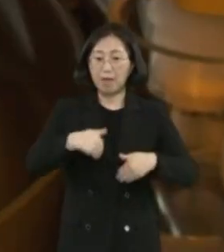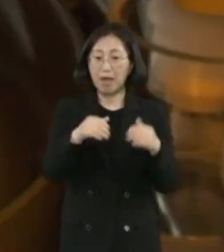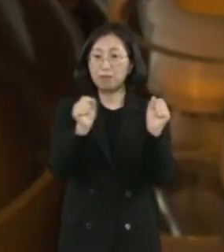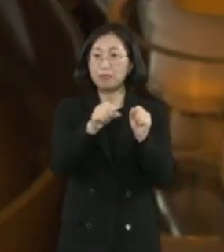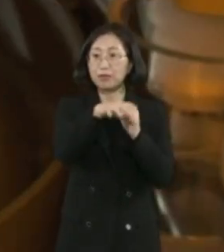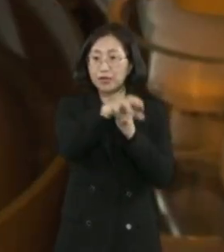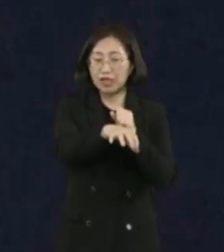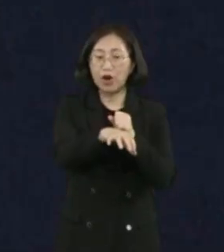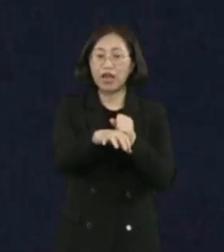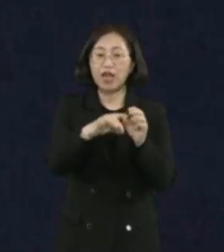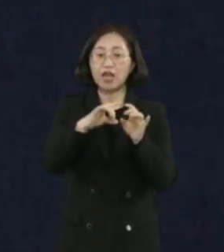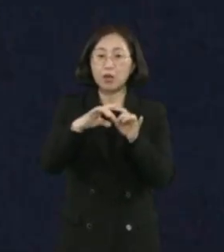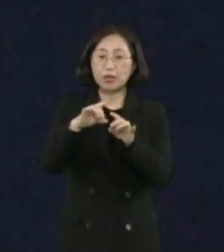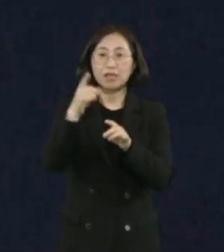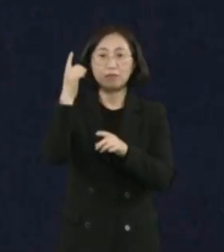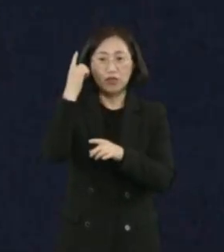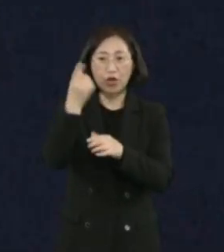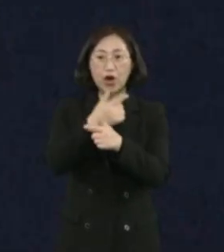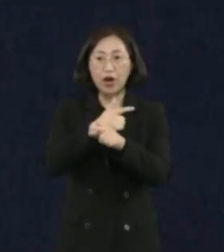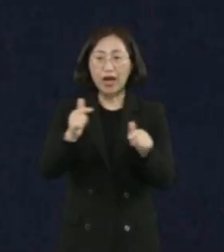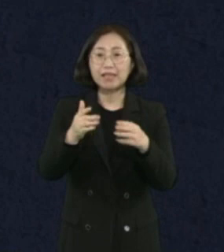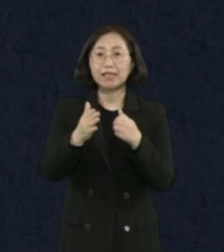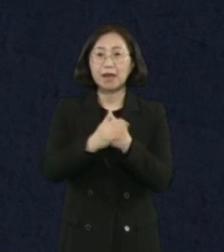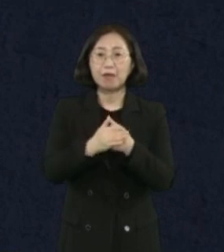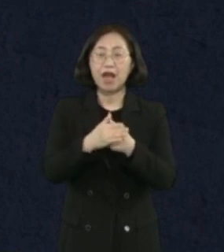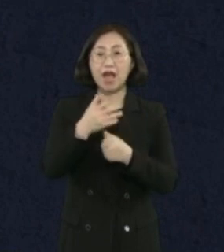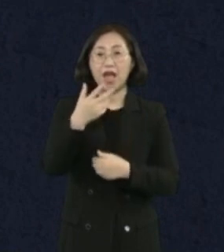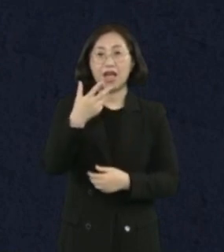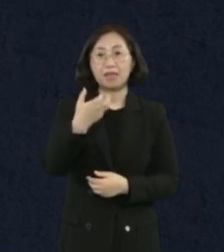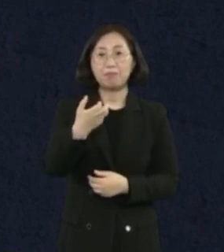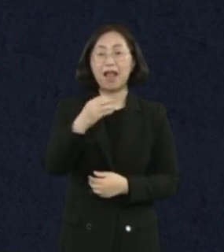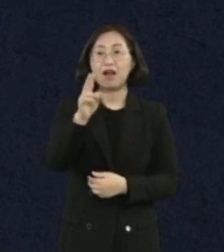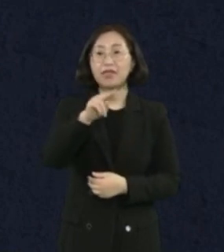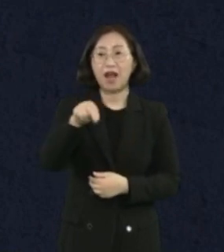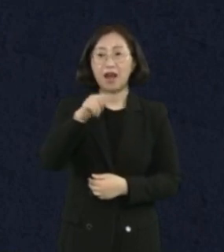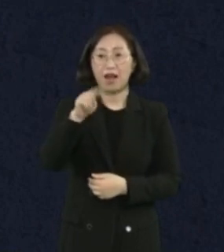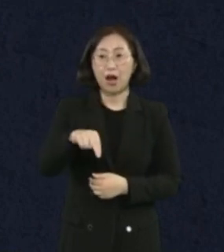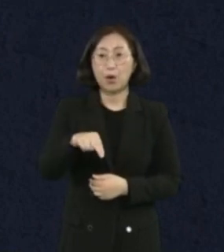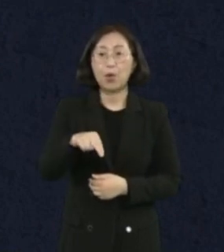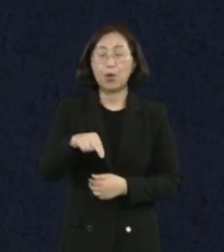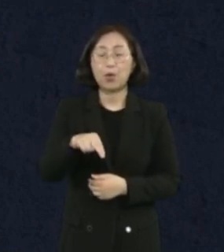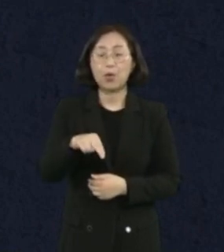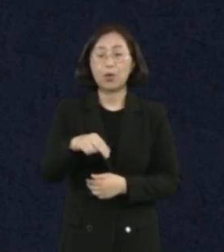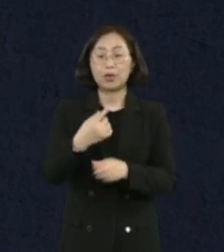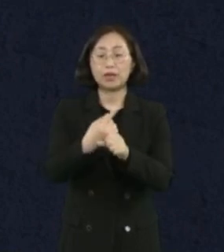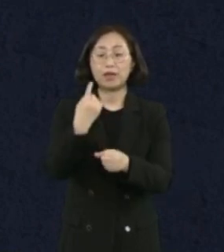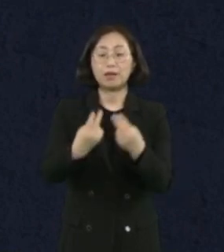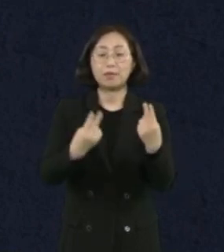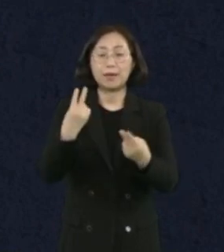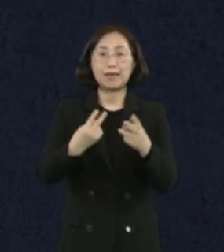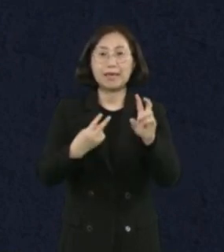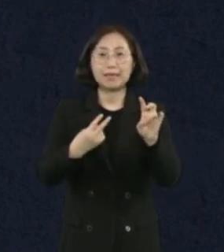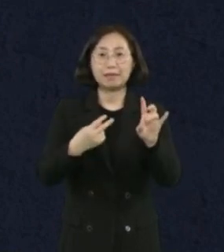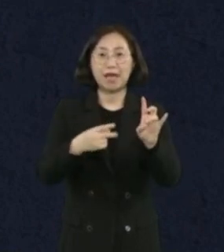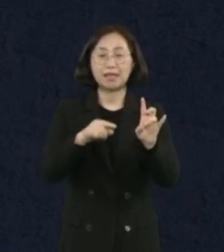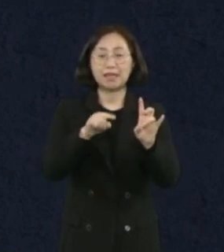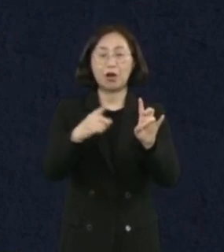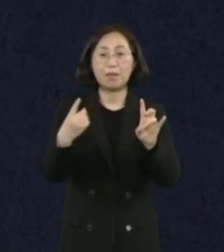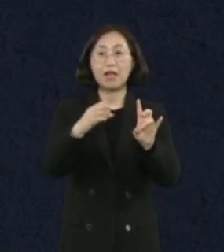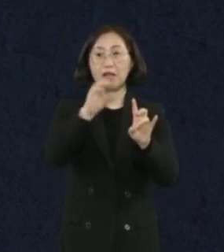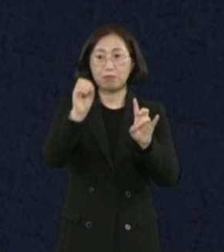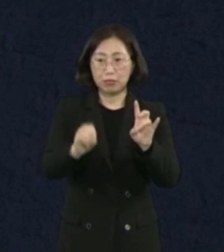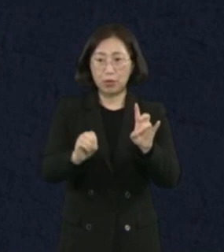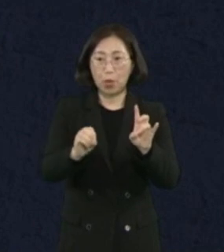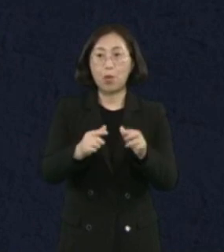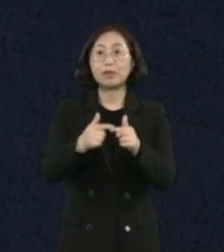무선 통신기기 등의 호조로 718억 7천만 달러로 잠정 집계돼 전년 대비